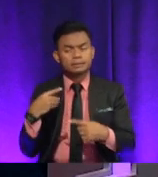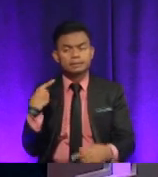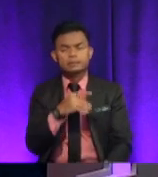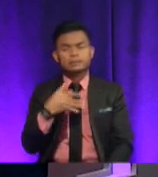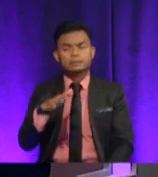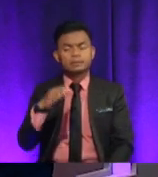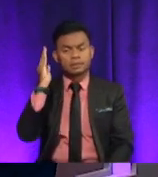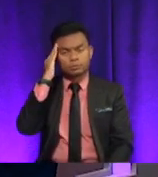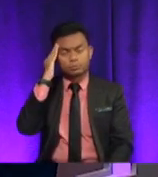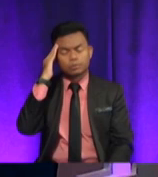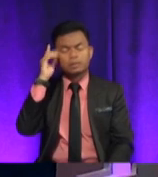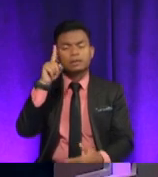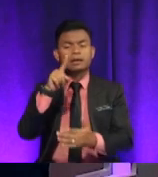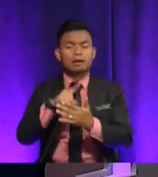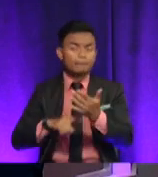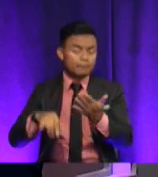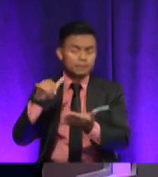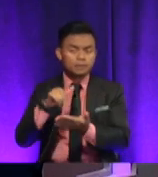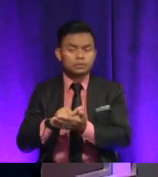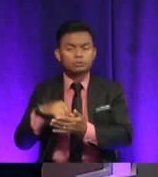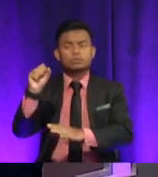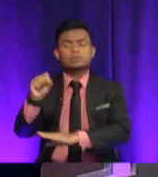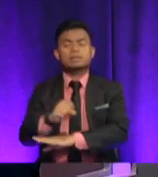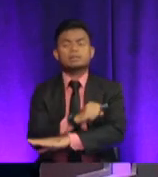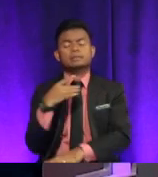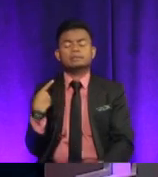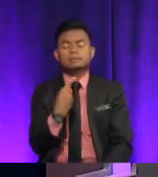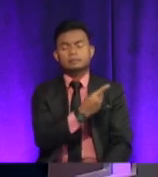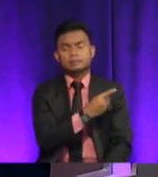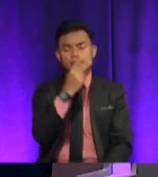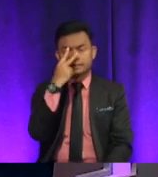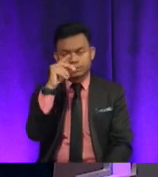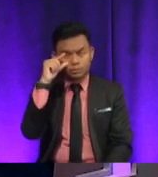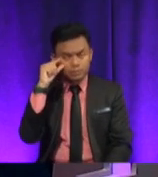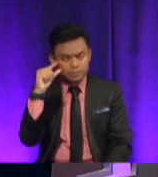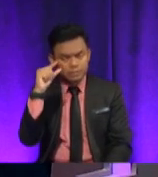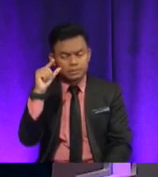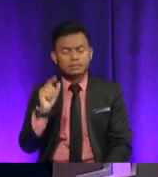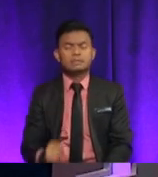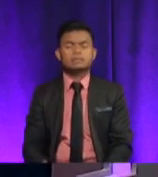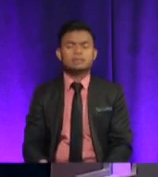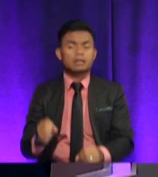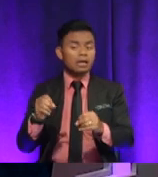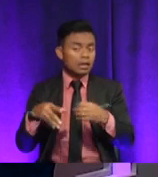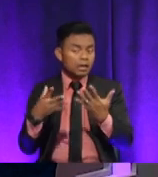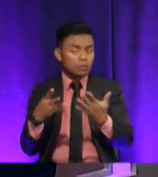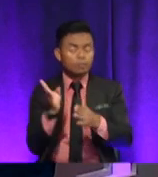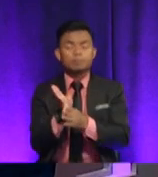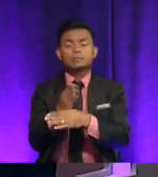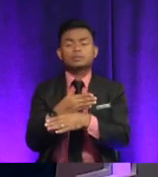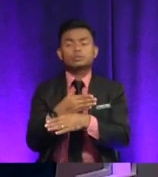juga perlu melihat sedikit perlu melihat sedikit perlu memahami sedikit bagaimana membentuk syair sebagaimana yang